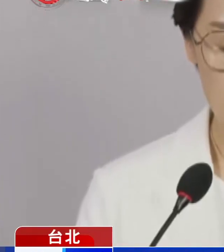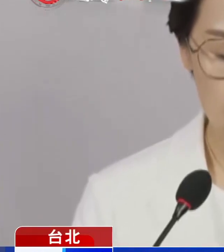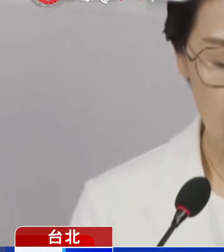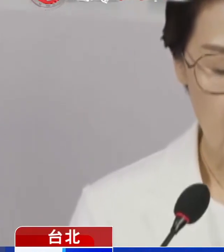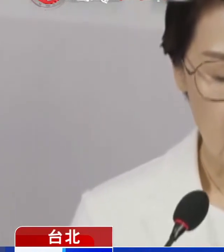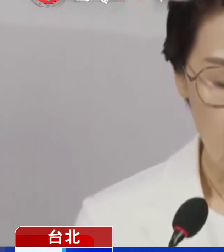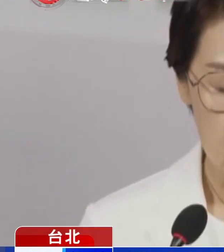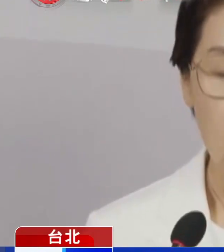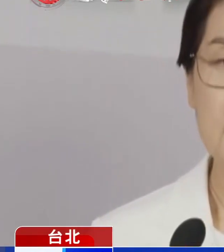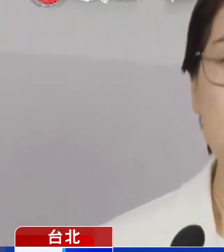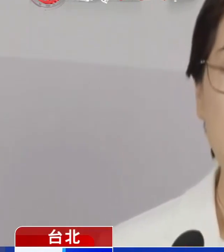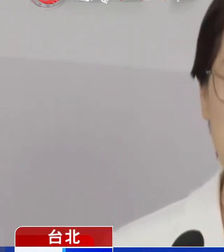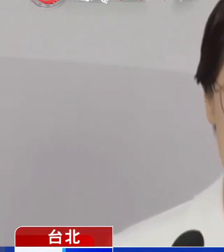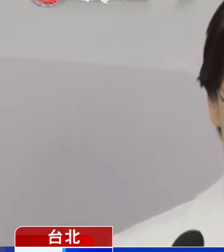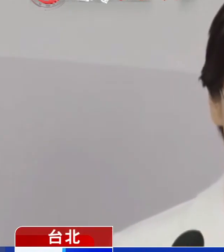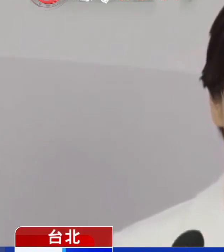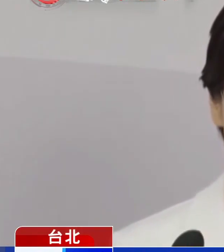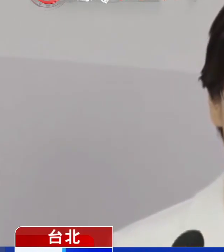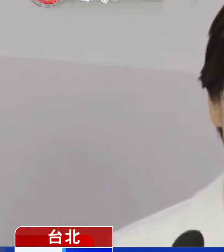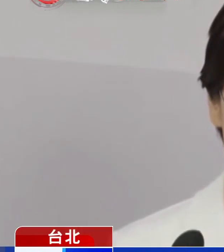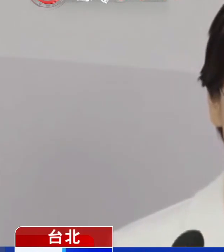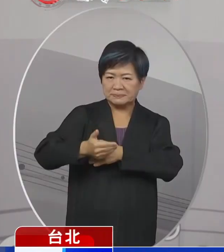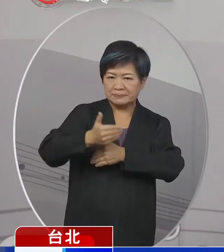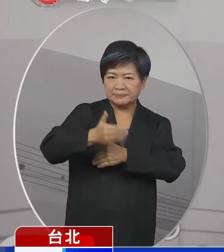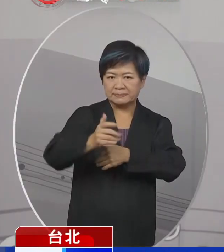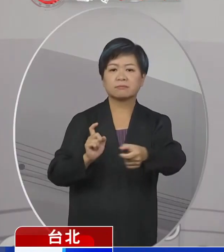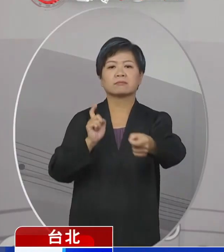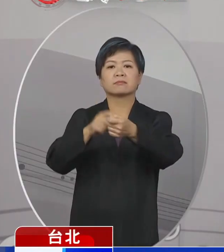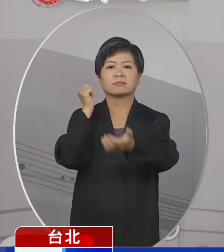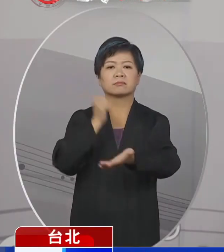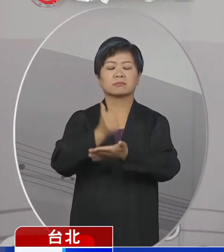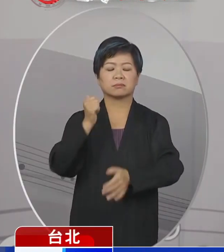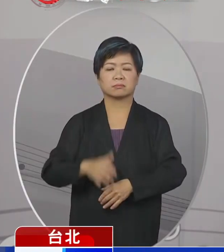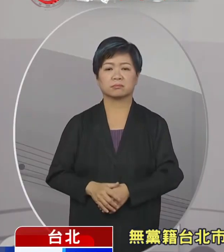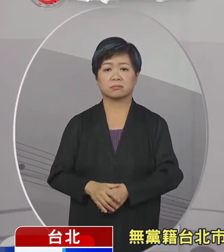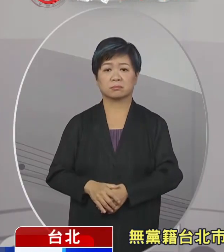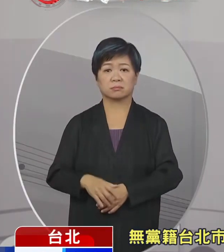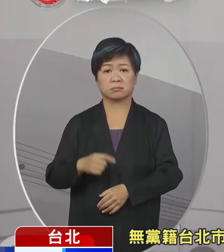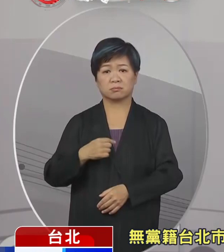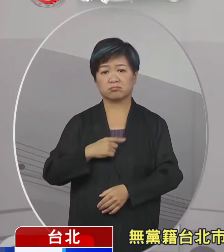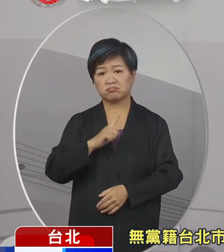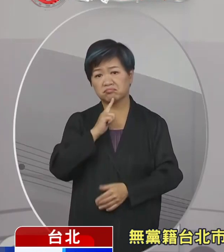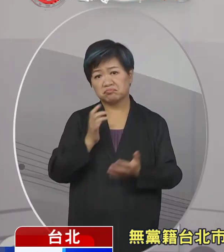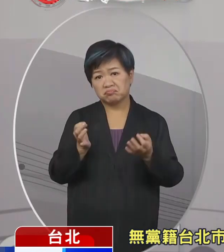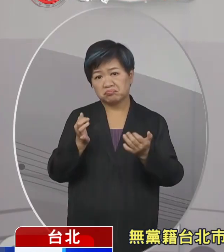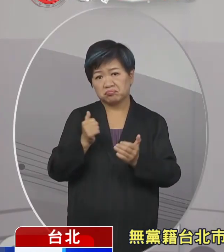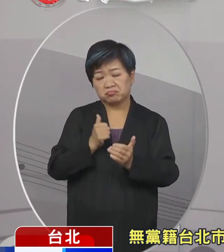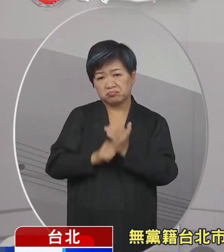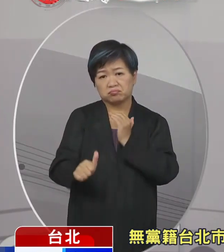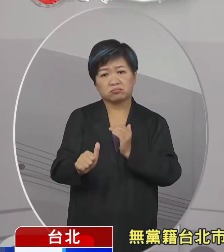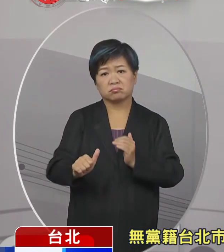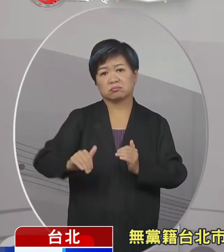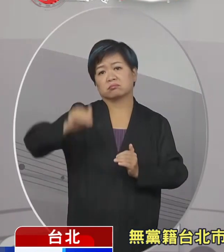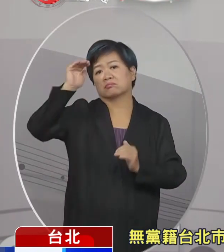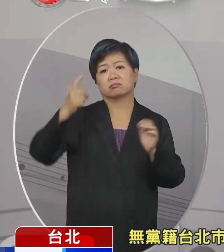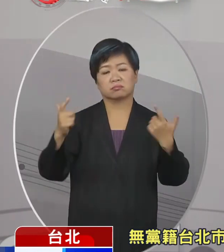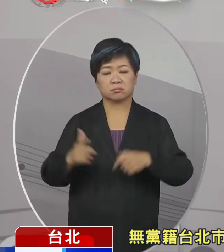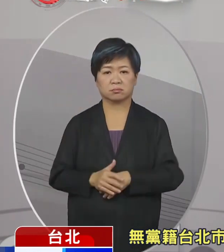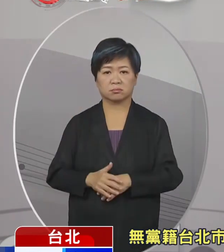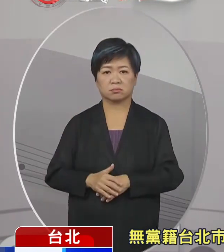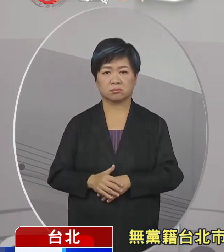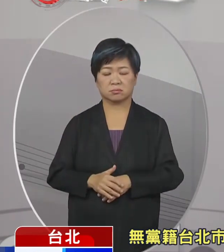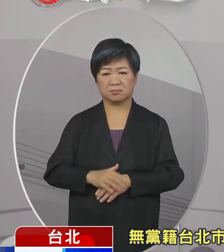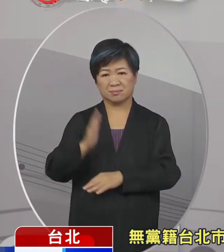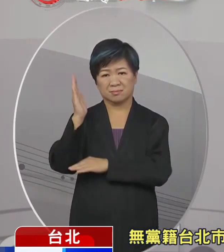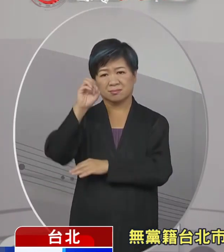集战力，还借自己的白色力量反酸蓝绿。 我们都不是含着金汤匙出生的富贵世家，我们也没有办法凭借